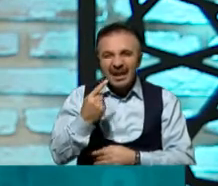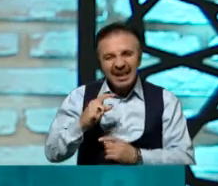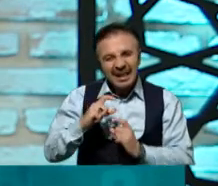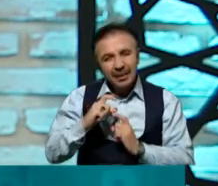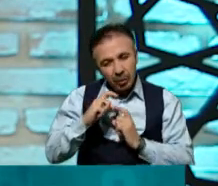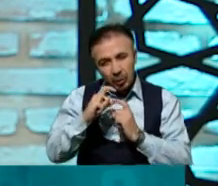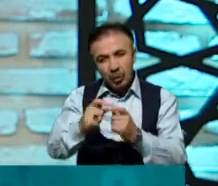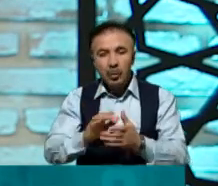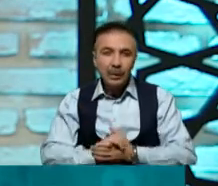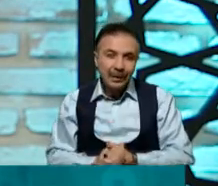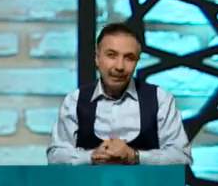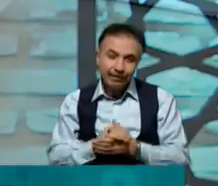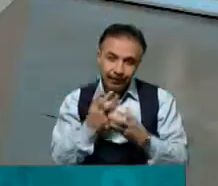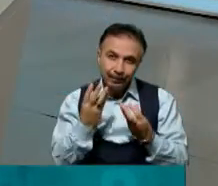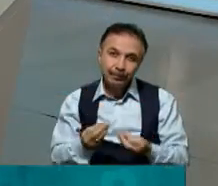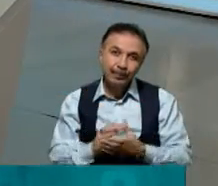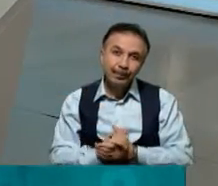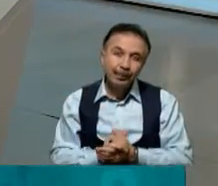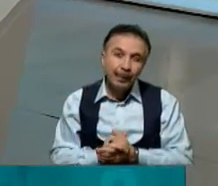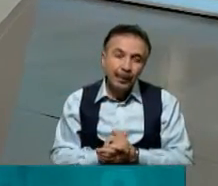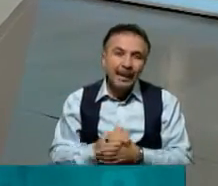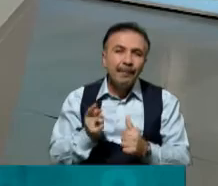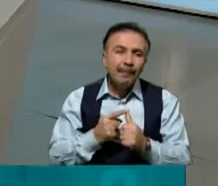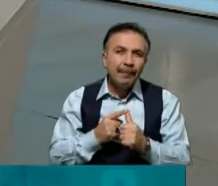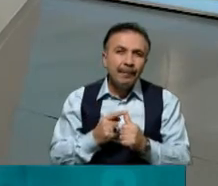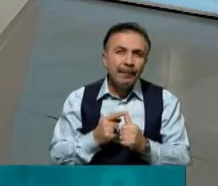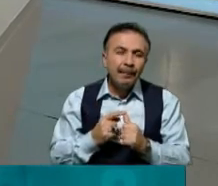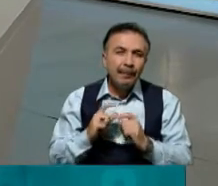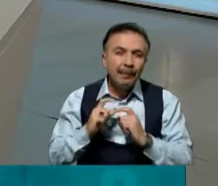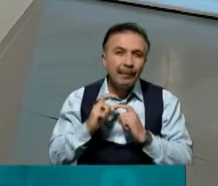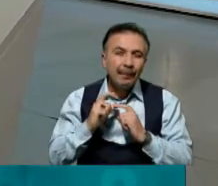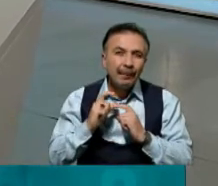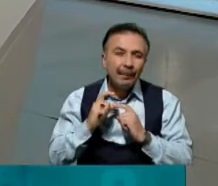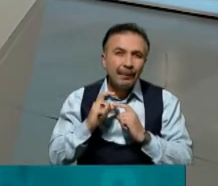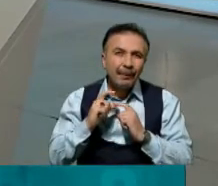Buyurun Fatma Hanım. Hocam birinci sorum faizle alakalı.